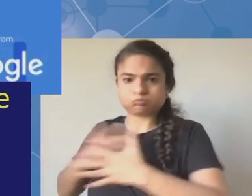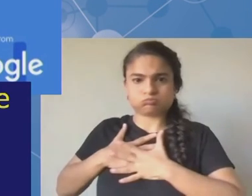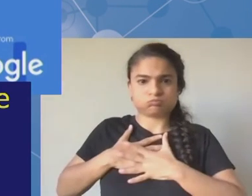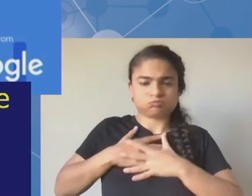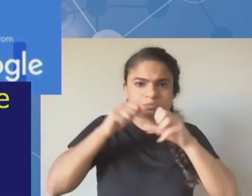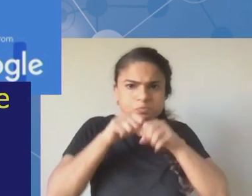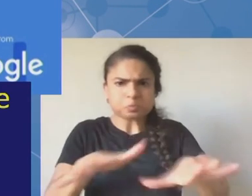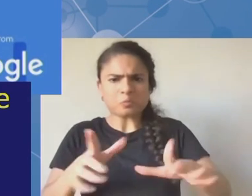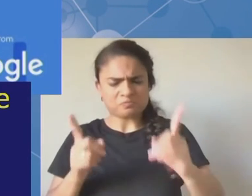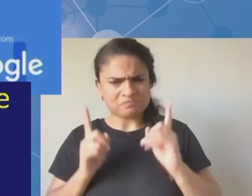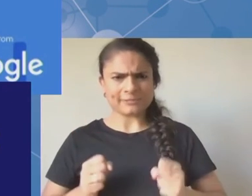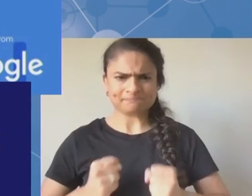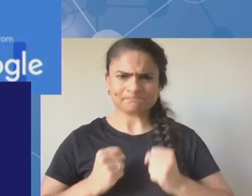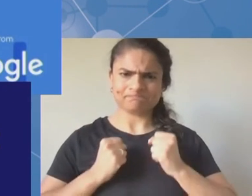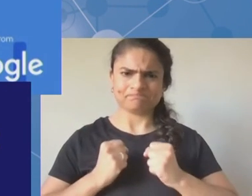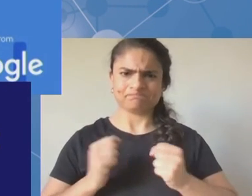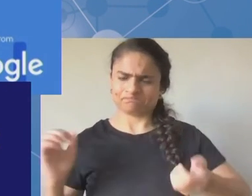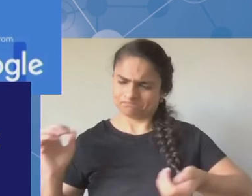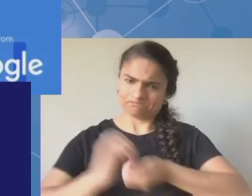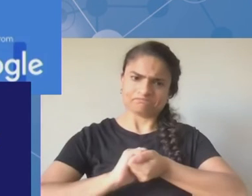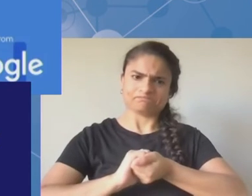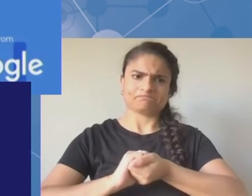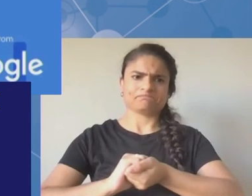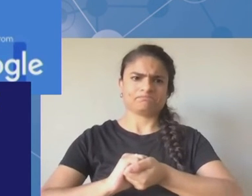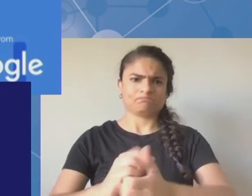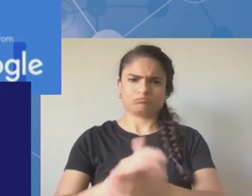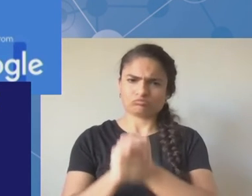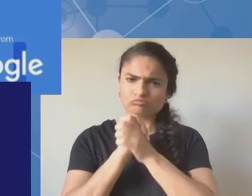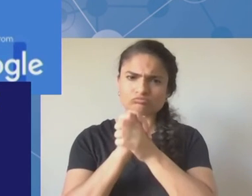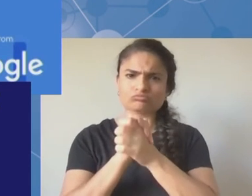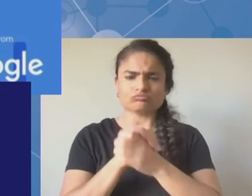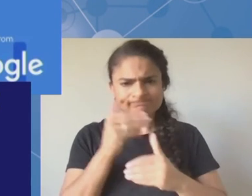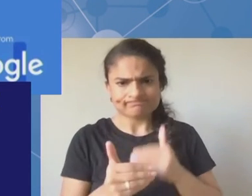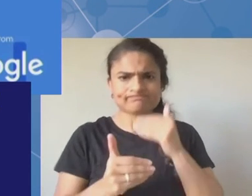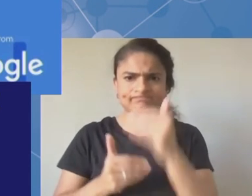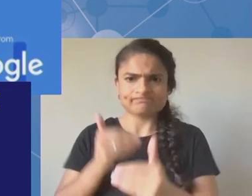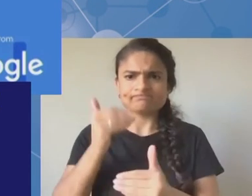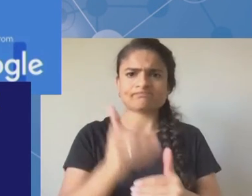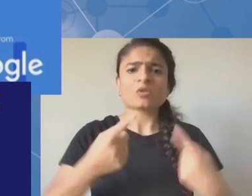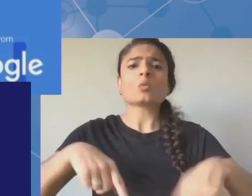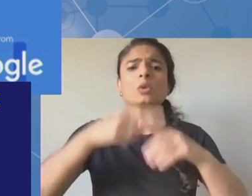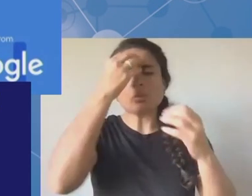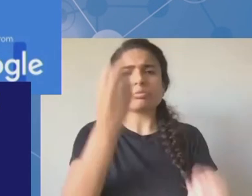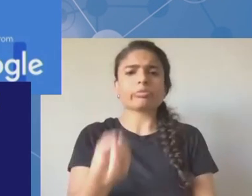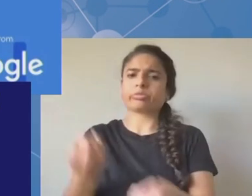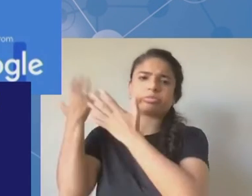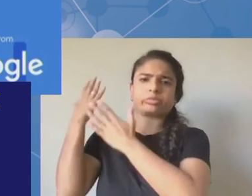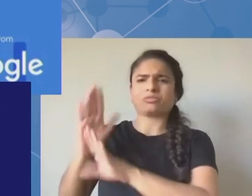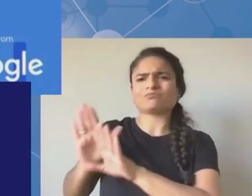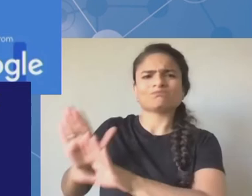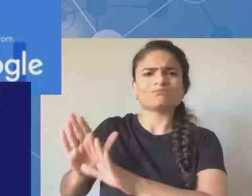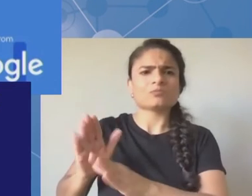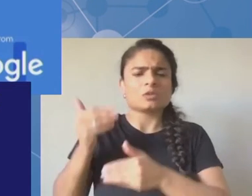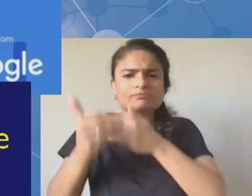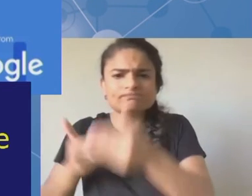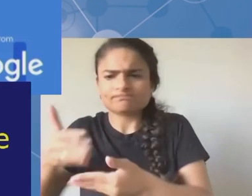по цифровой компетенции. Я думаю, что вместе мы сильнее, поэтому мы не можем забывать о коренных народах. Также мы должны